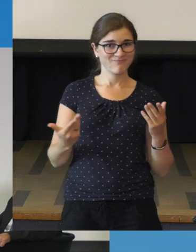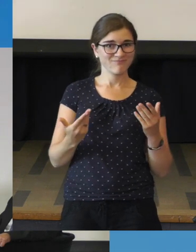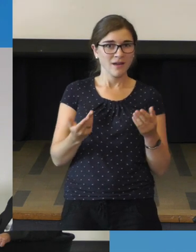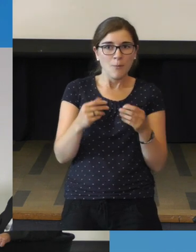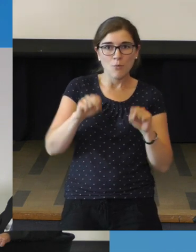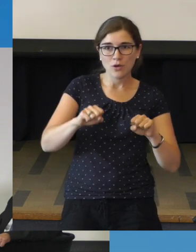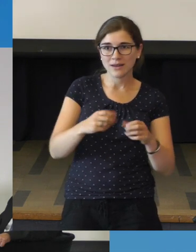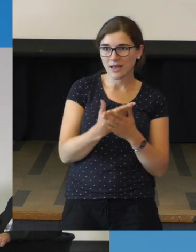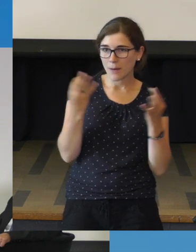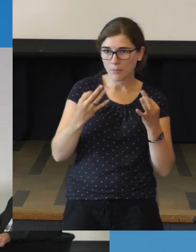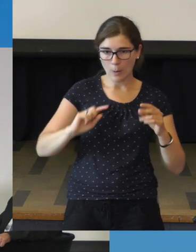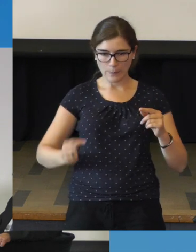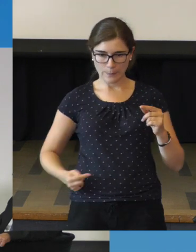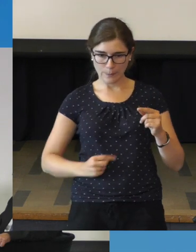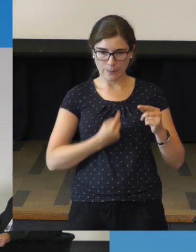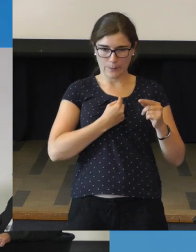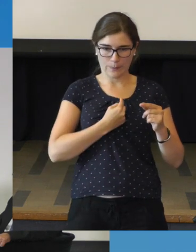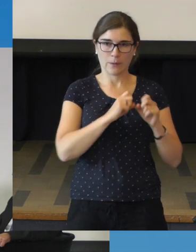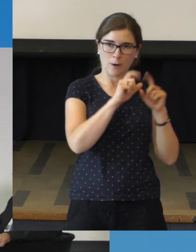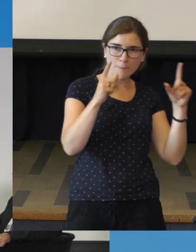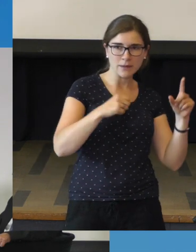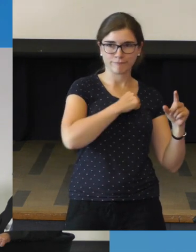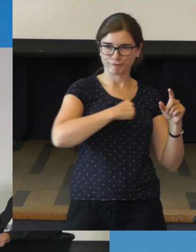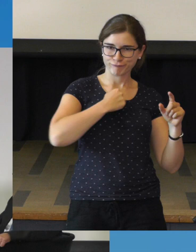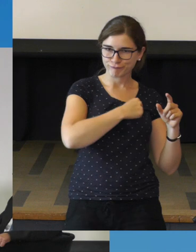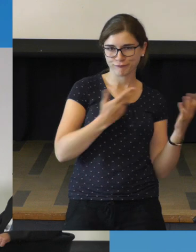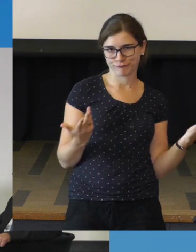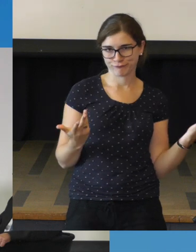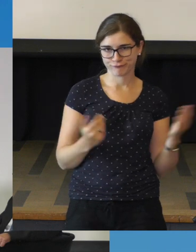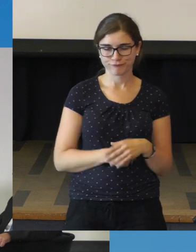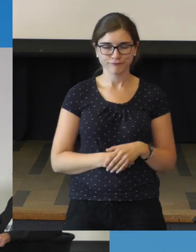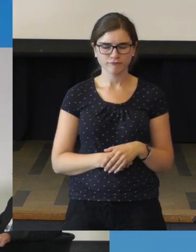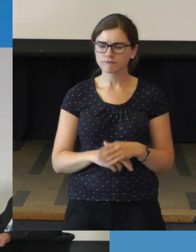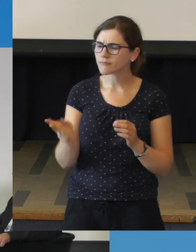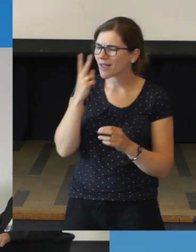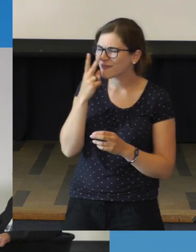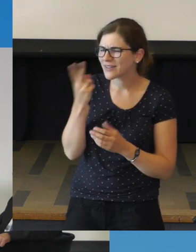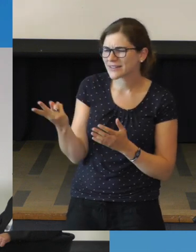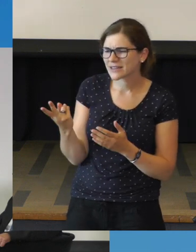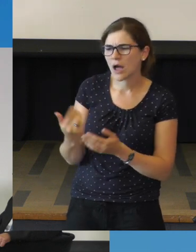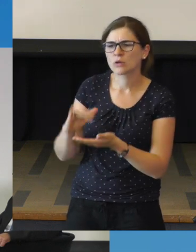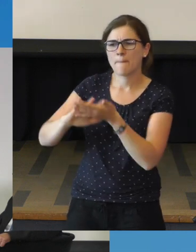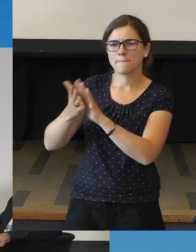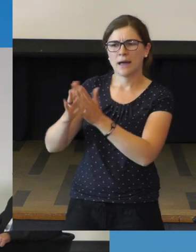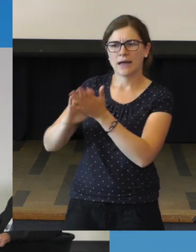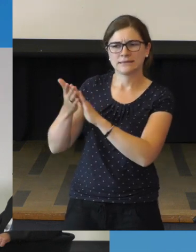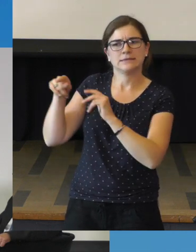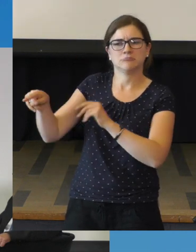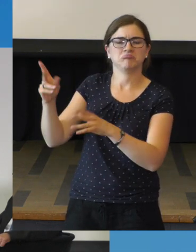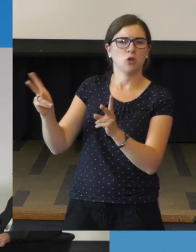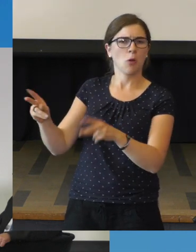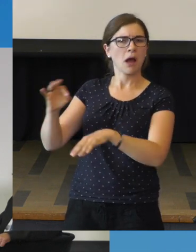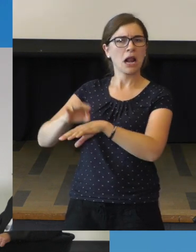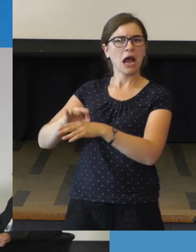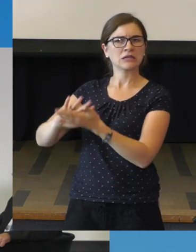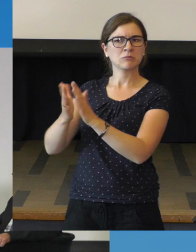der invasiven Katheterdiagnostik. Inwieweit sind die Praxen der niedergelassenen Ärzte in der Lage,